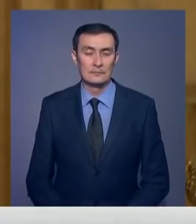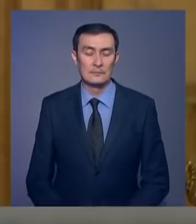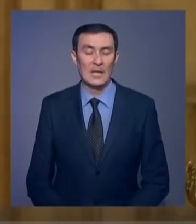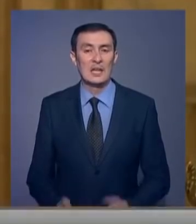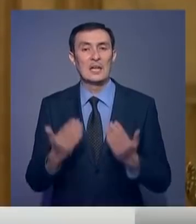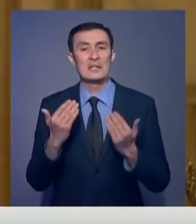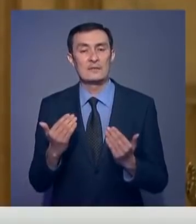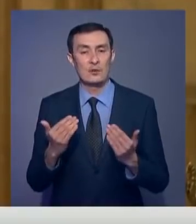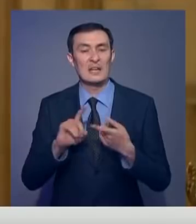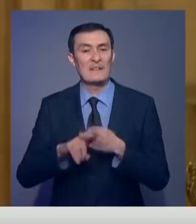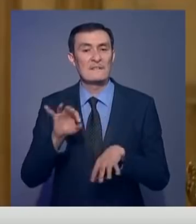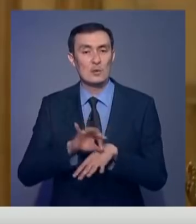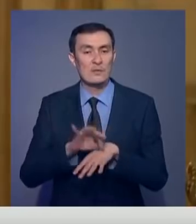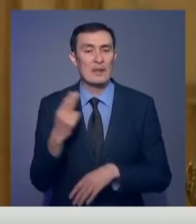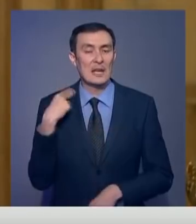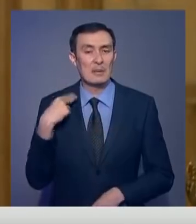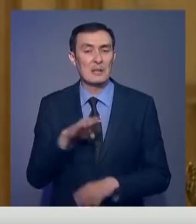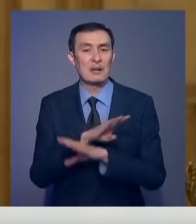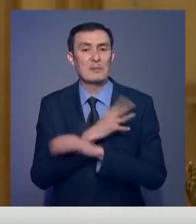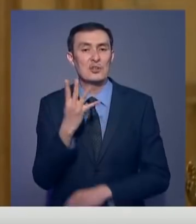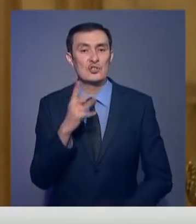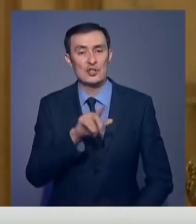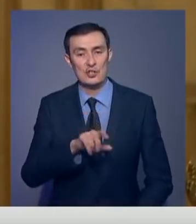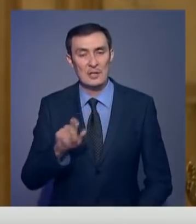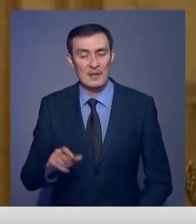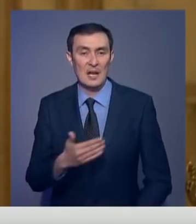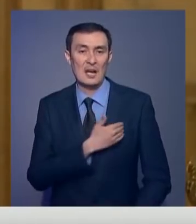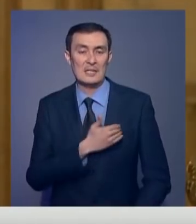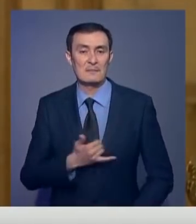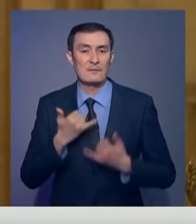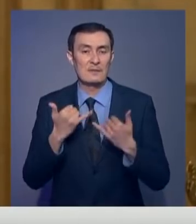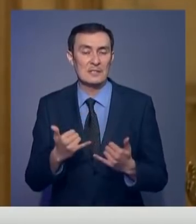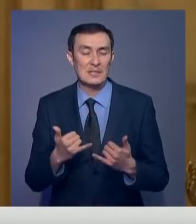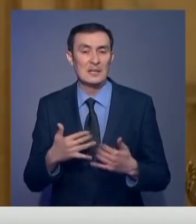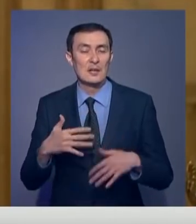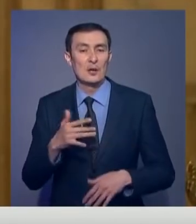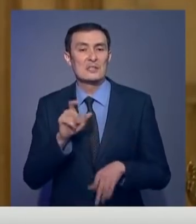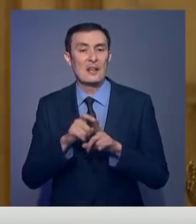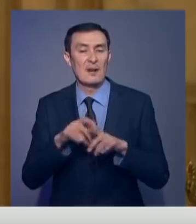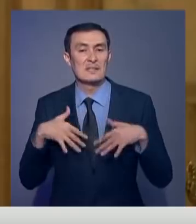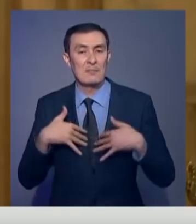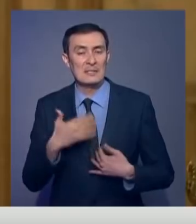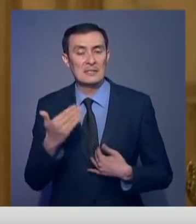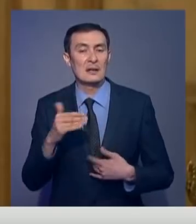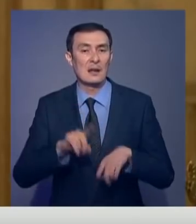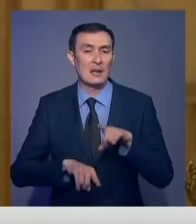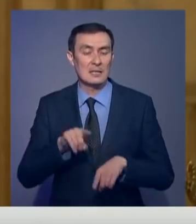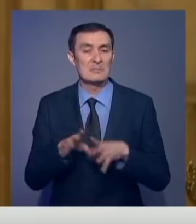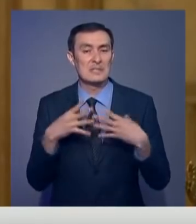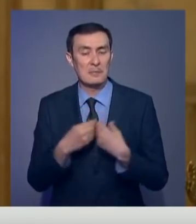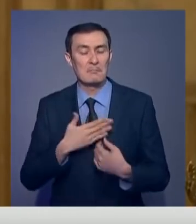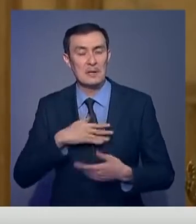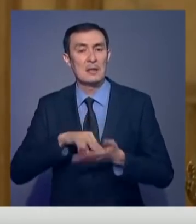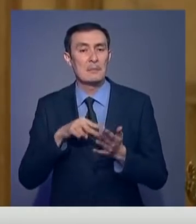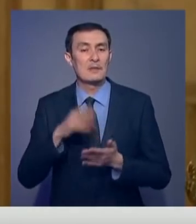На сегодня от коронавируса в Великобритании погибли 4 человека. Хотелось бы выразить наши глубокие соболезнования их близким и семьям. Мы